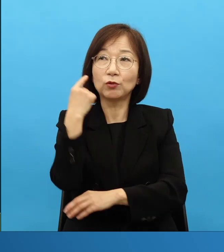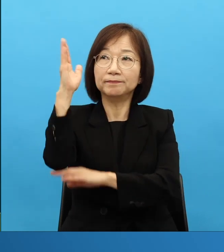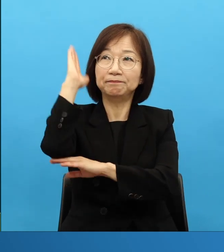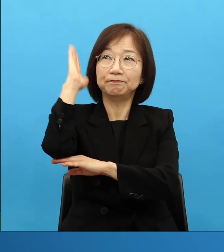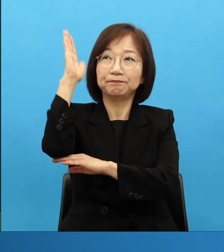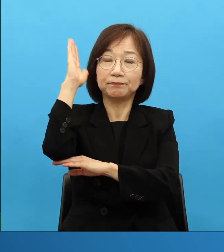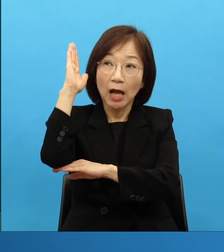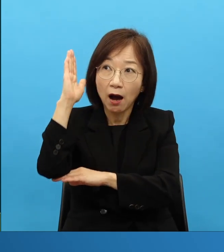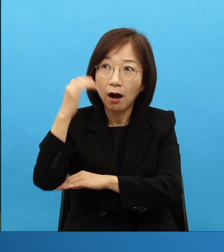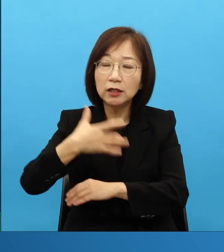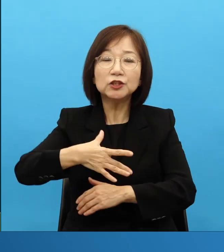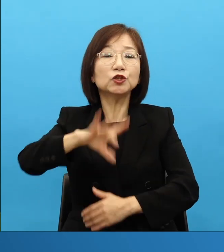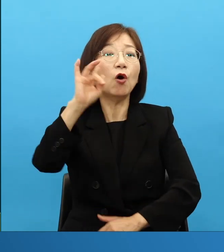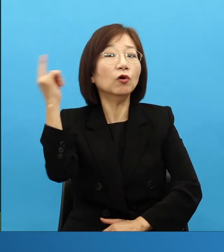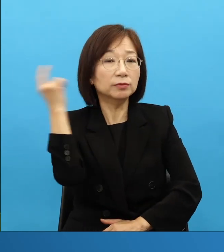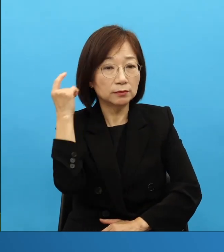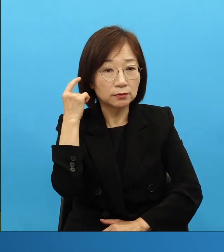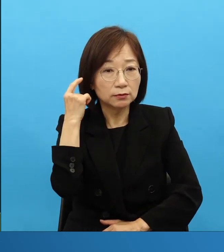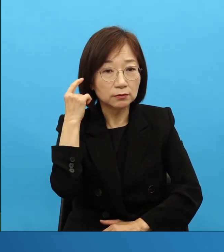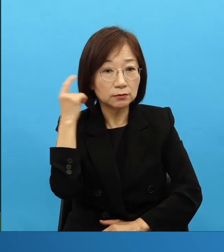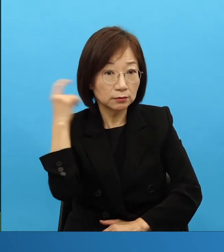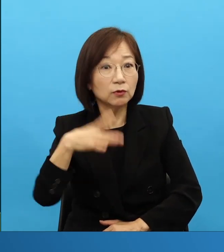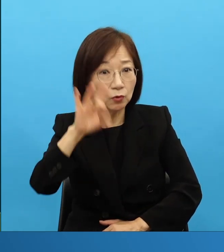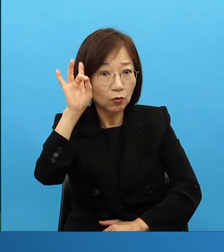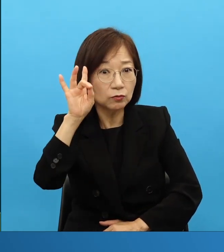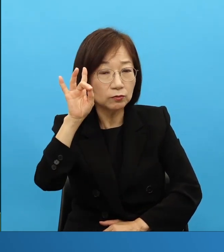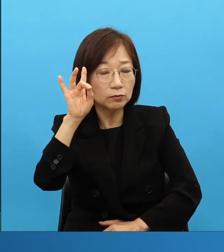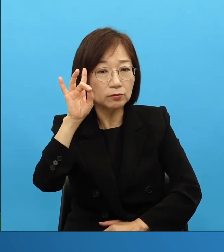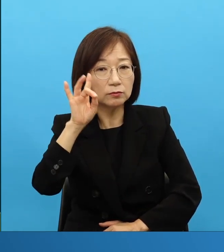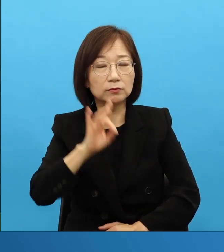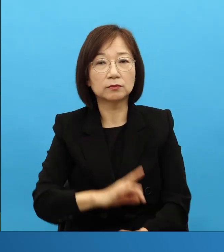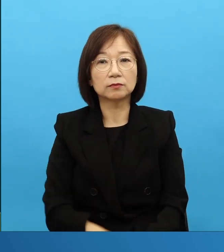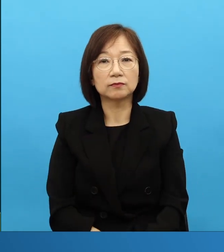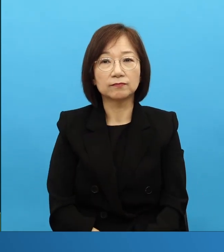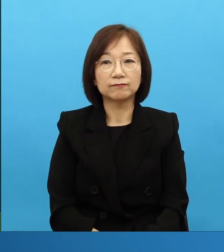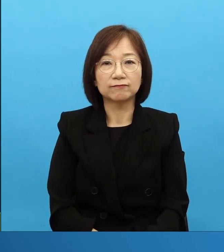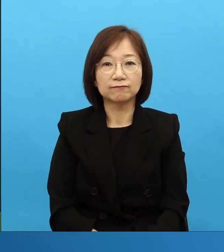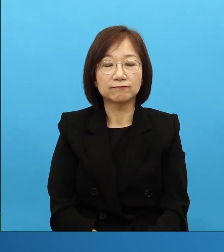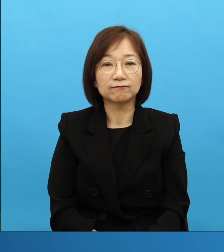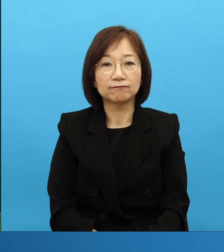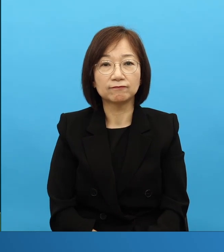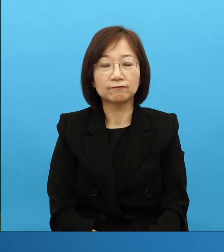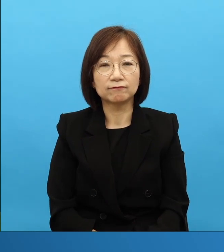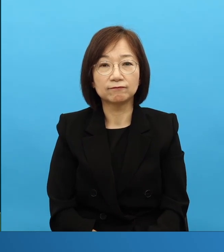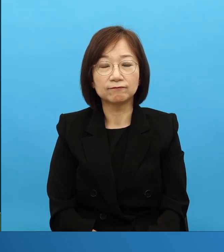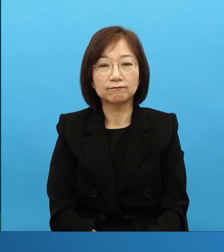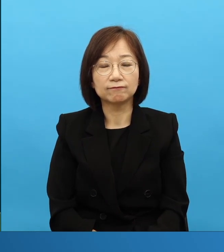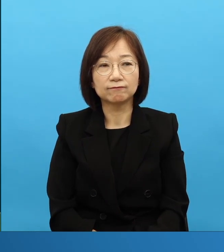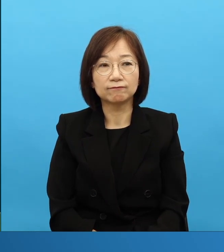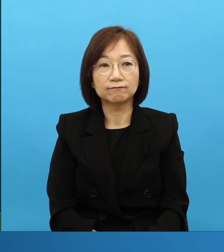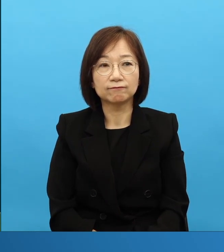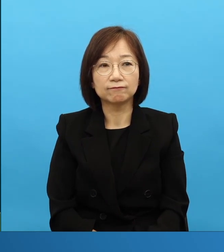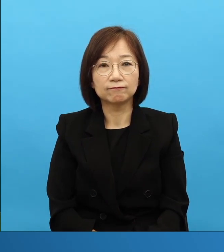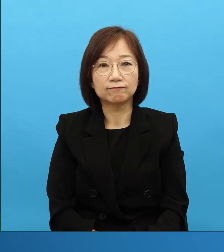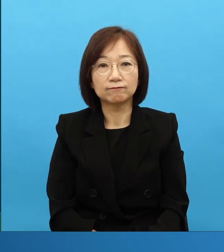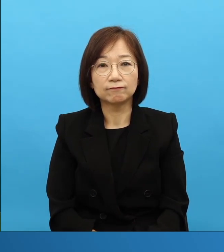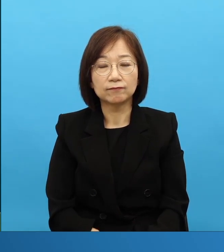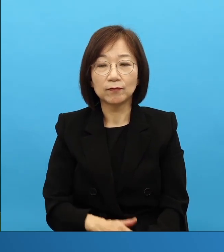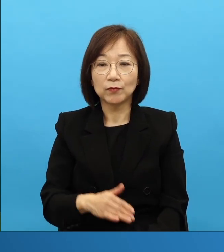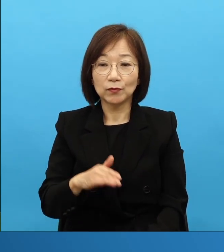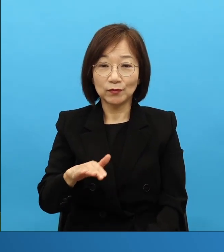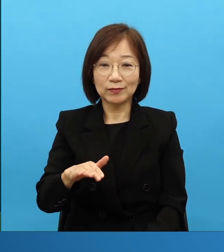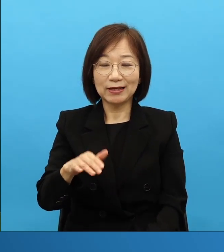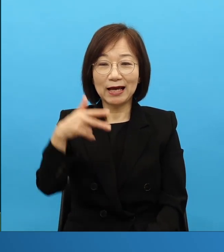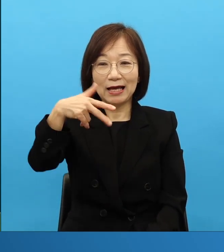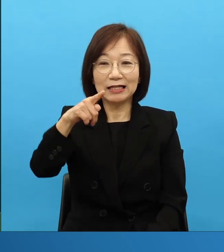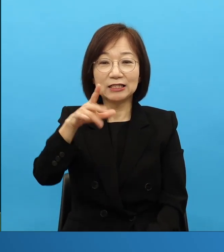gospel because when you share the gospel to them, the church members say, I've heard this for the first time. 이번에도 우리 정은주 목사님 저